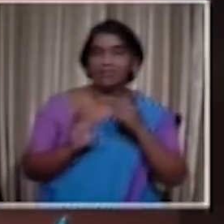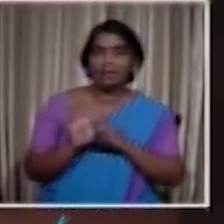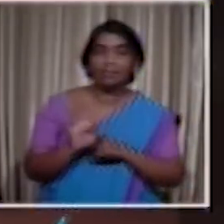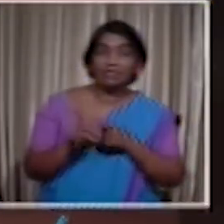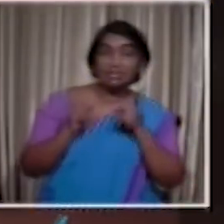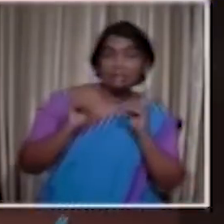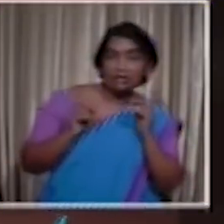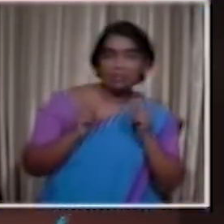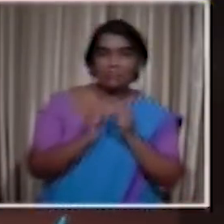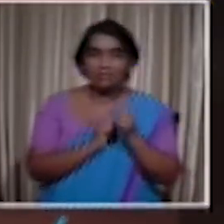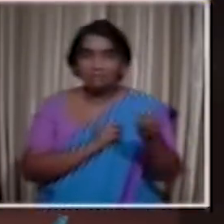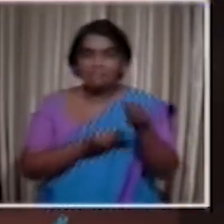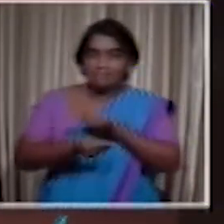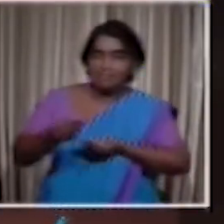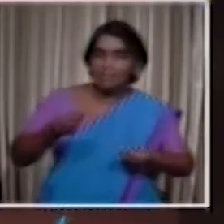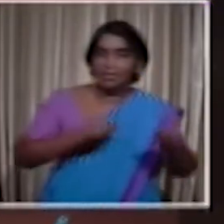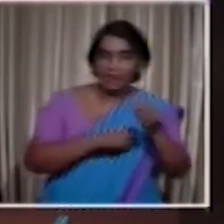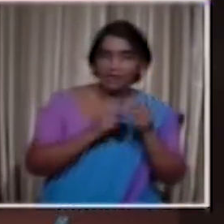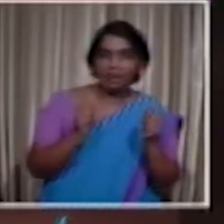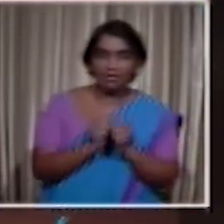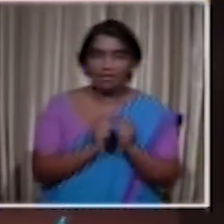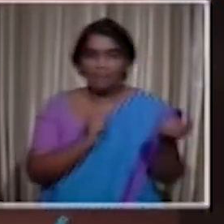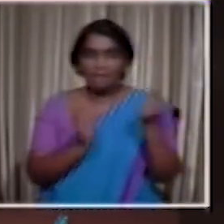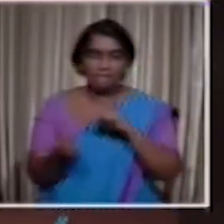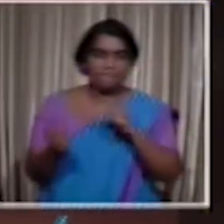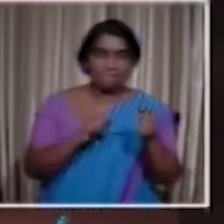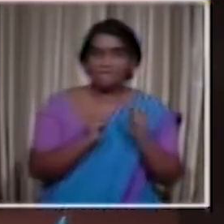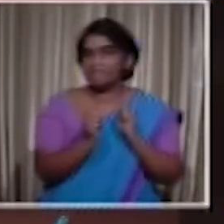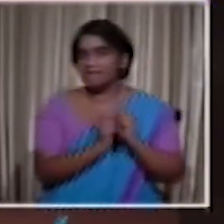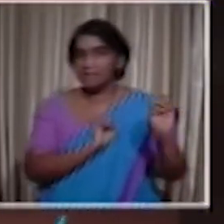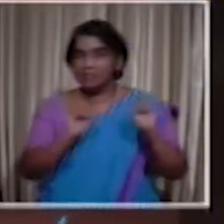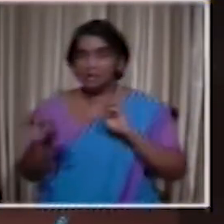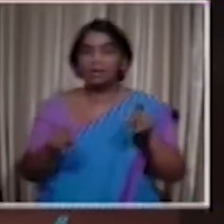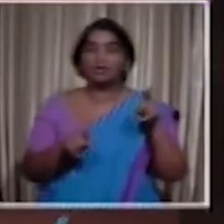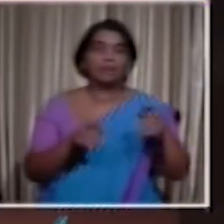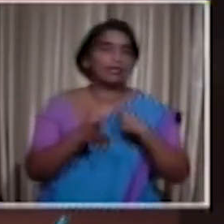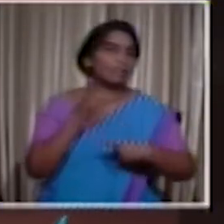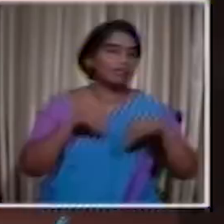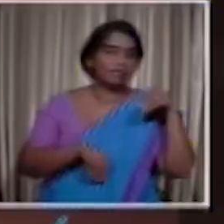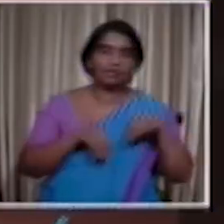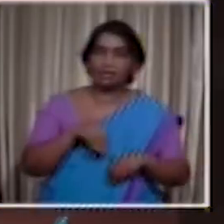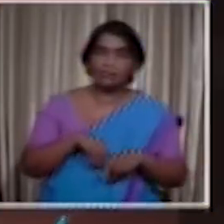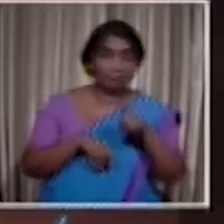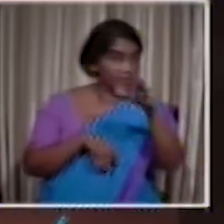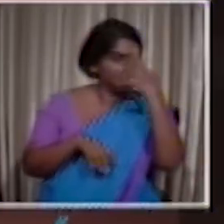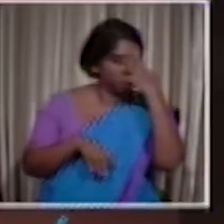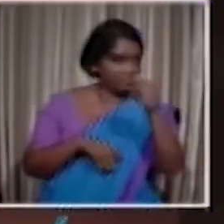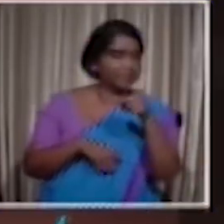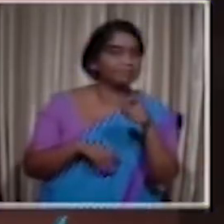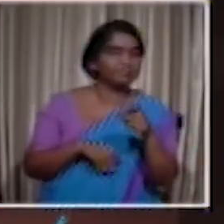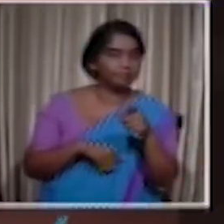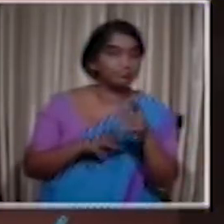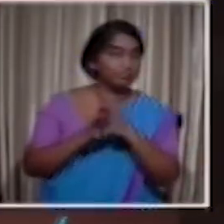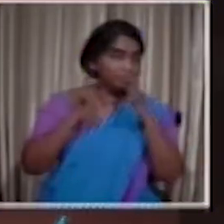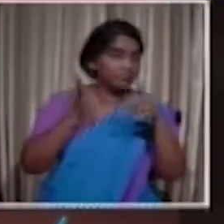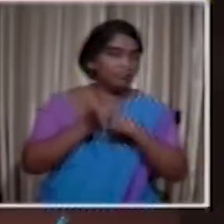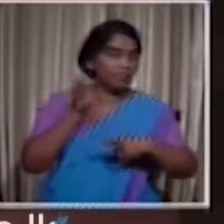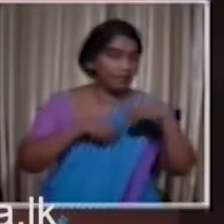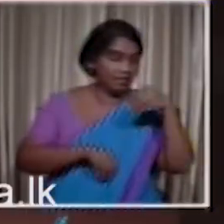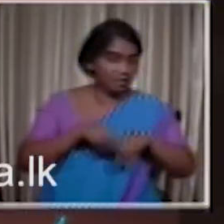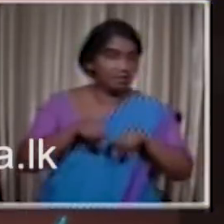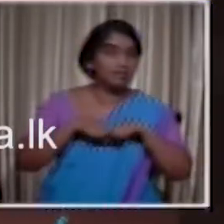වලින් ඩීල් වලින් හරිද එහෙට මෙහෙට පත්තු කර ගැනීම වලින් ඔබතුමාගේ දේශපාලන ඔබතුමා මතක තියාගන්න විශාල දේශපාලන